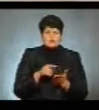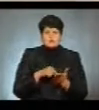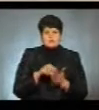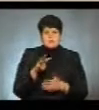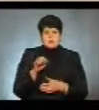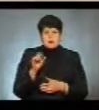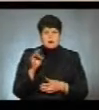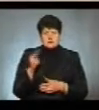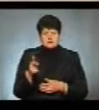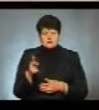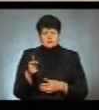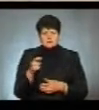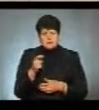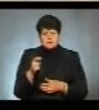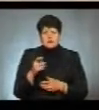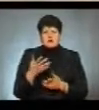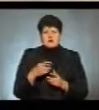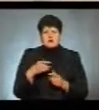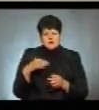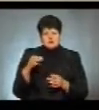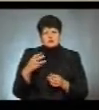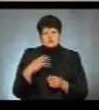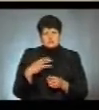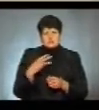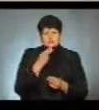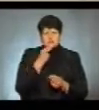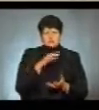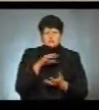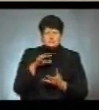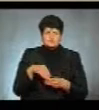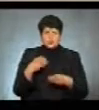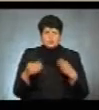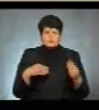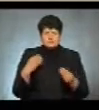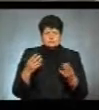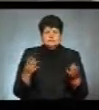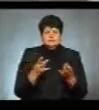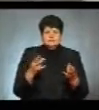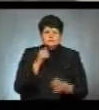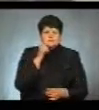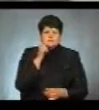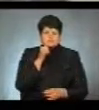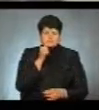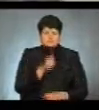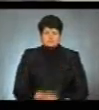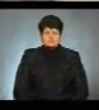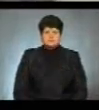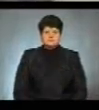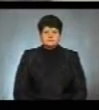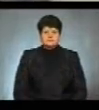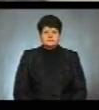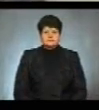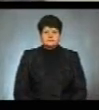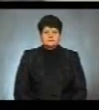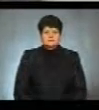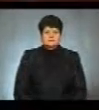Марх. Решту 30 продуктових наборів волонтери Червоного Хреста планують роздати потребуючим завтра. Анжела Шова, Василь Панчук, новини.